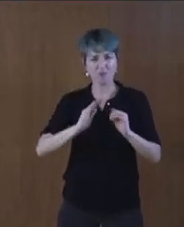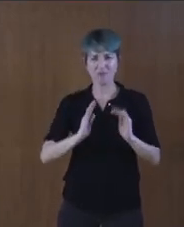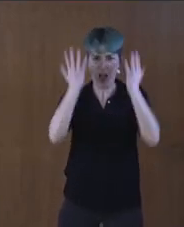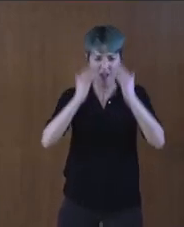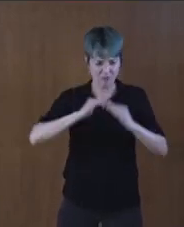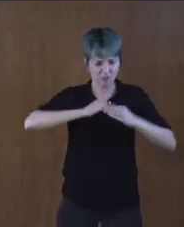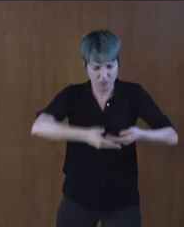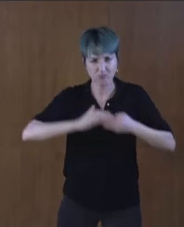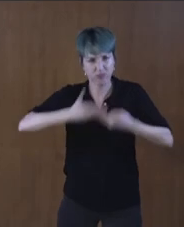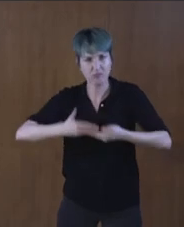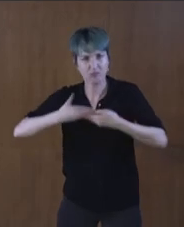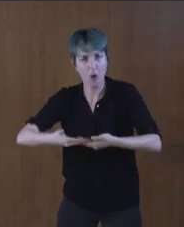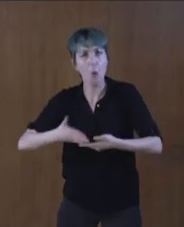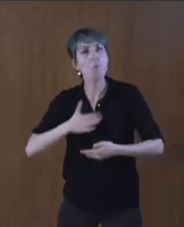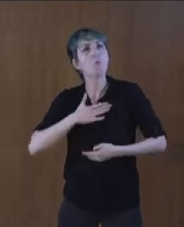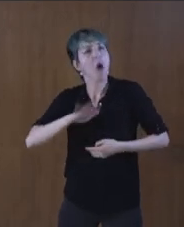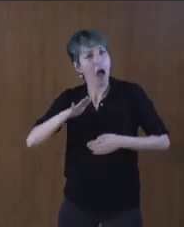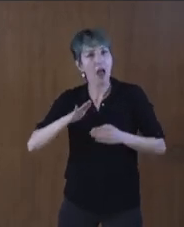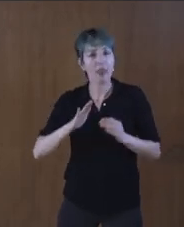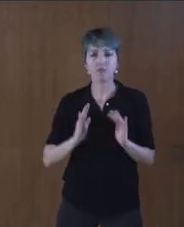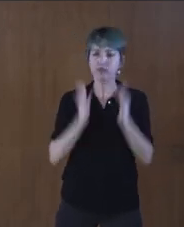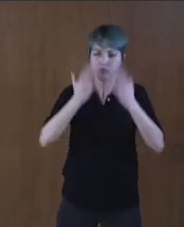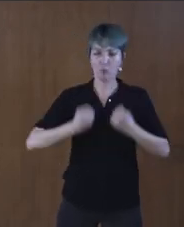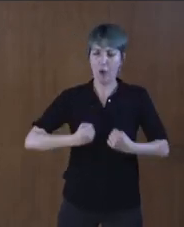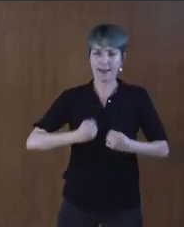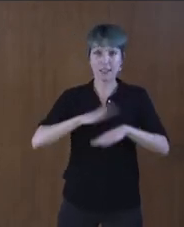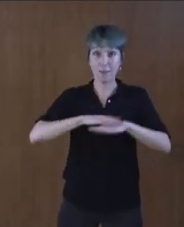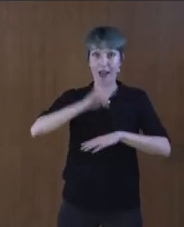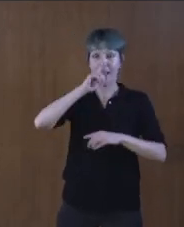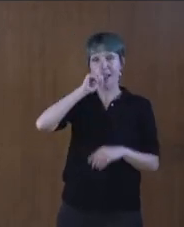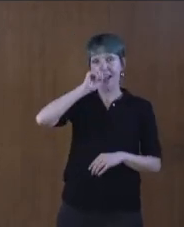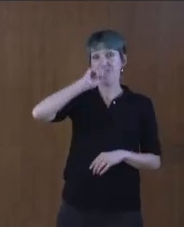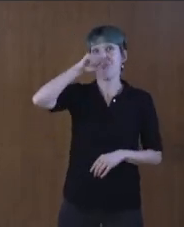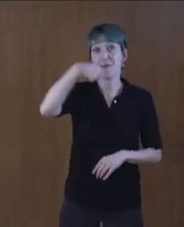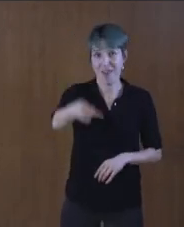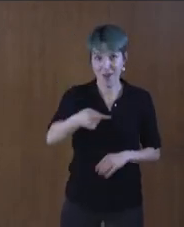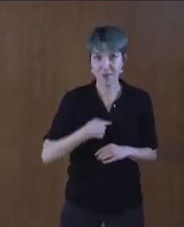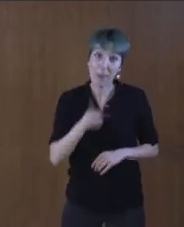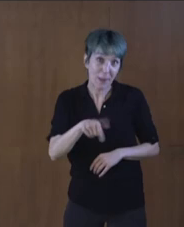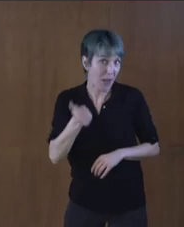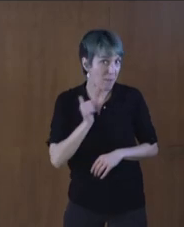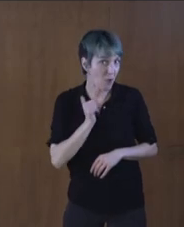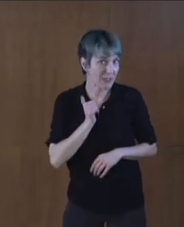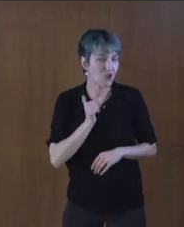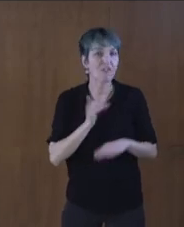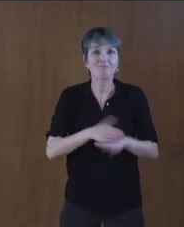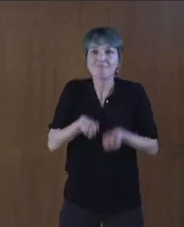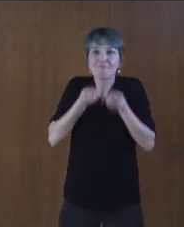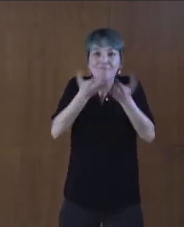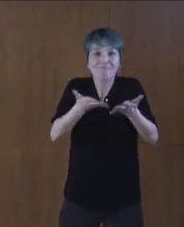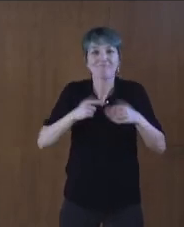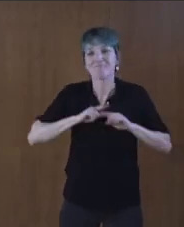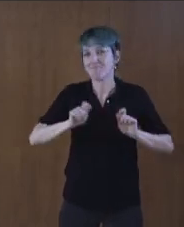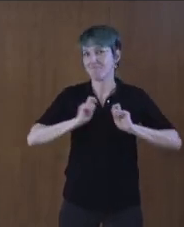hem d'aconseguir sortir-ne reforçats per al curs que ve. Aprofito l'ocasió per expressar la meva